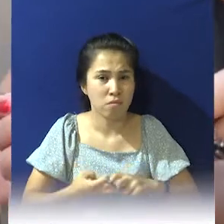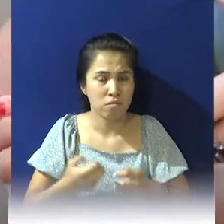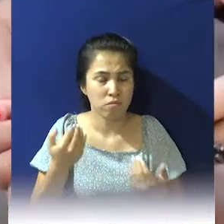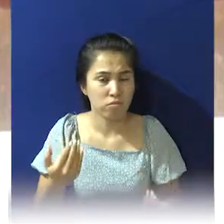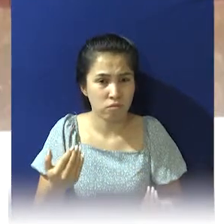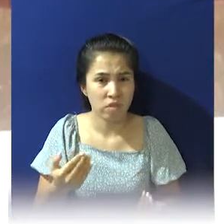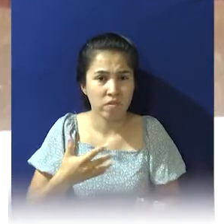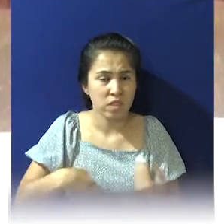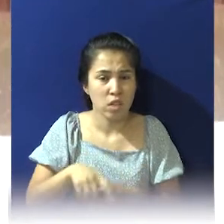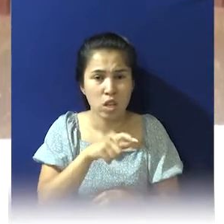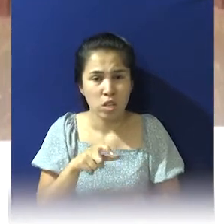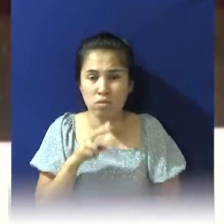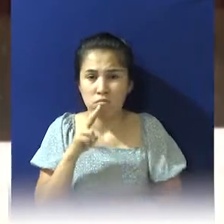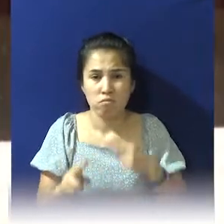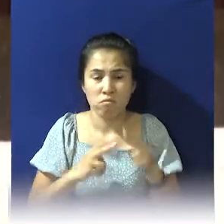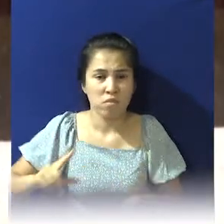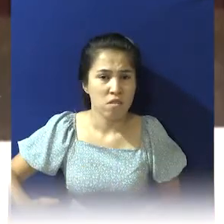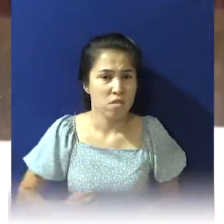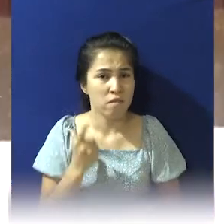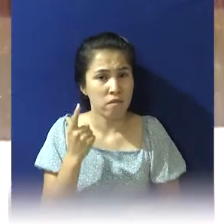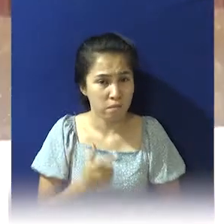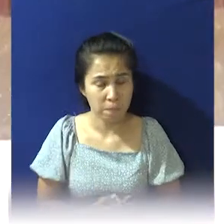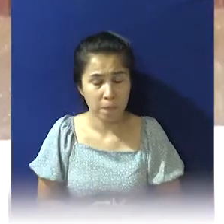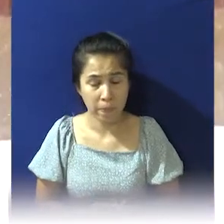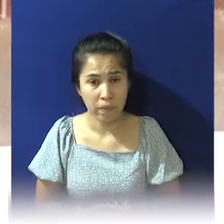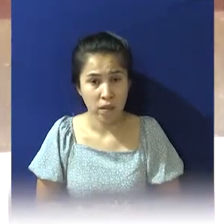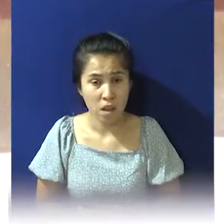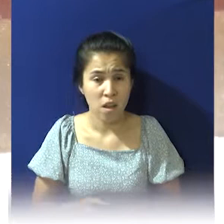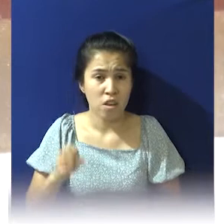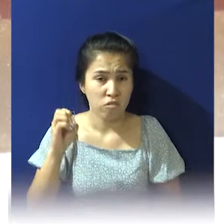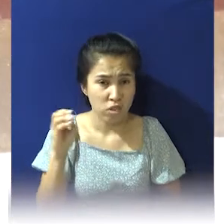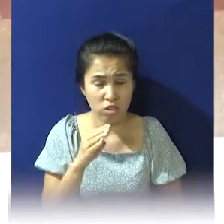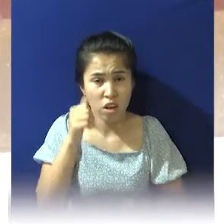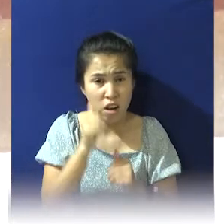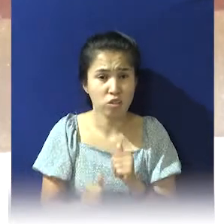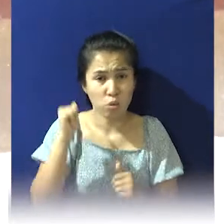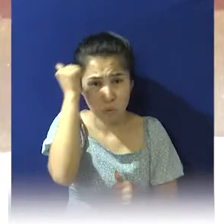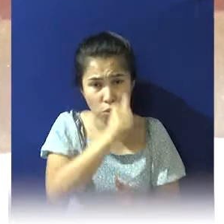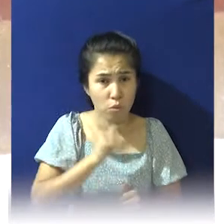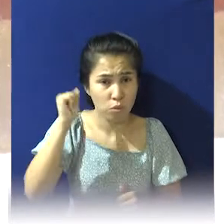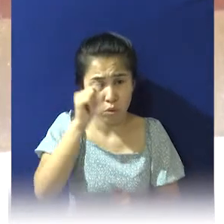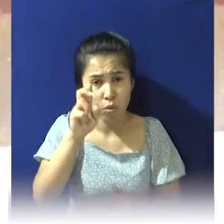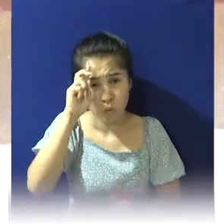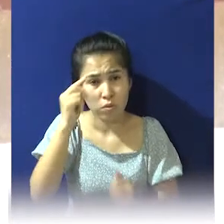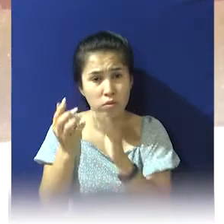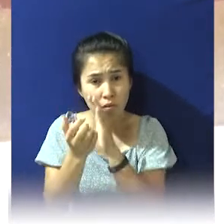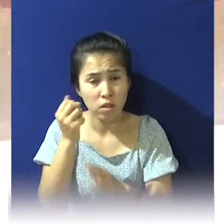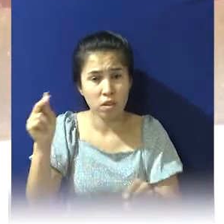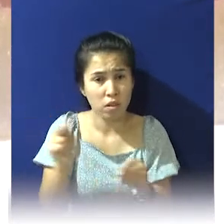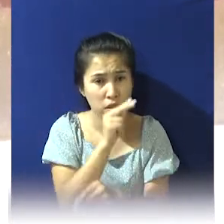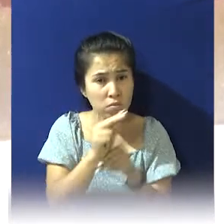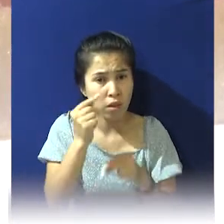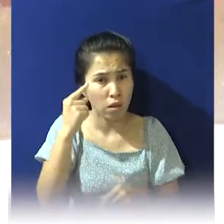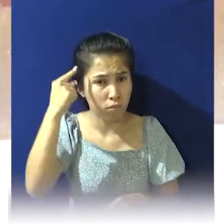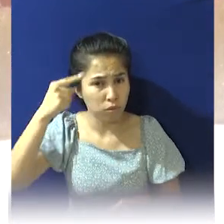умная, что ли? Кегенкезде. Бәр нәрсе арзан болды бұл жерде. Бұл жаңағы... Все было дешево, когда открыли данный социальный